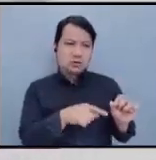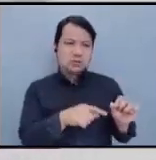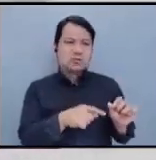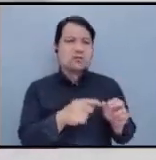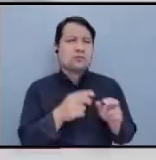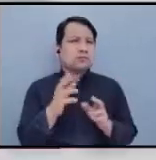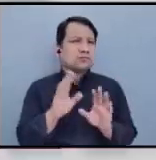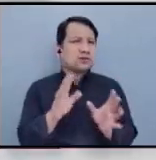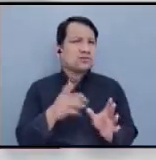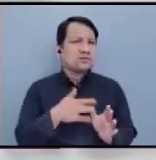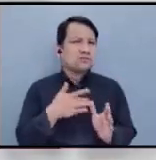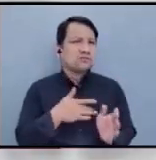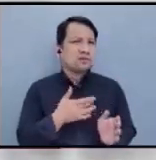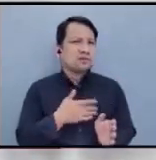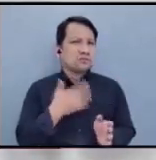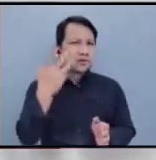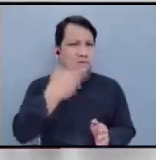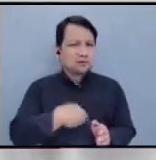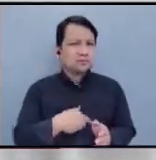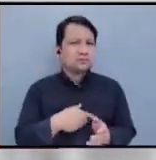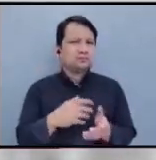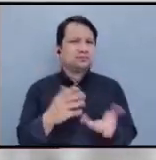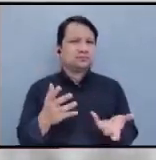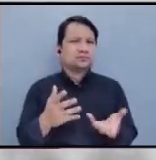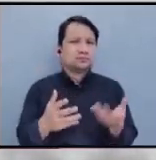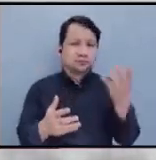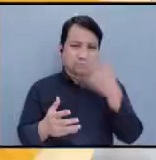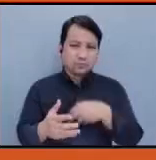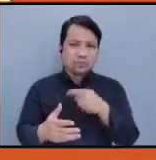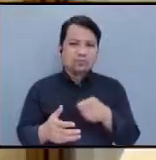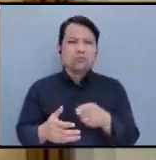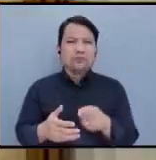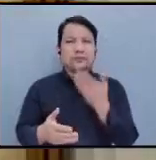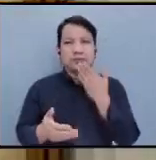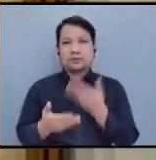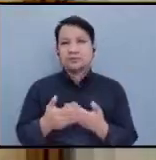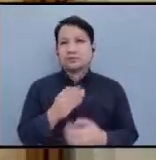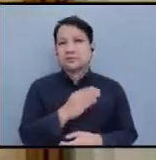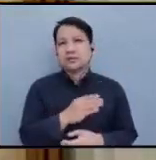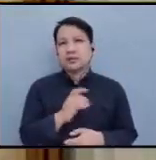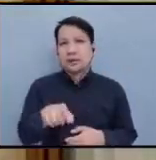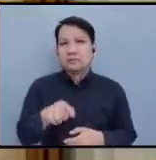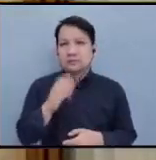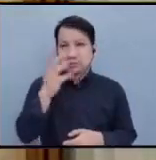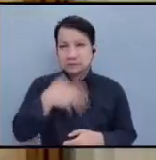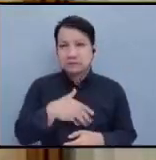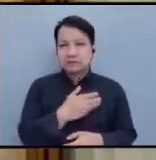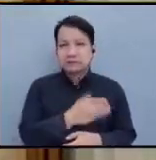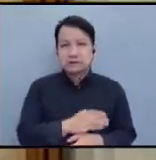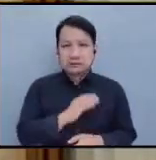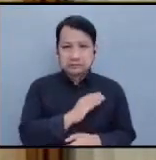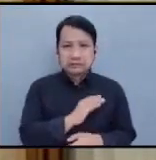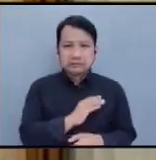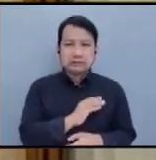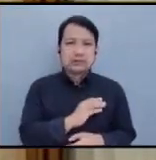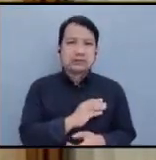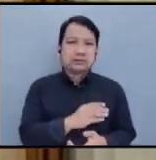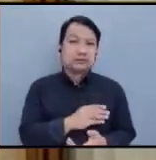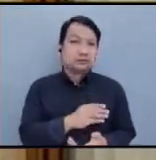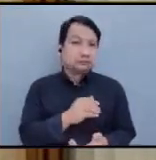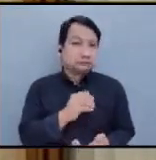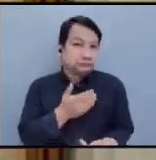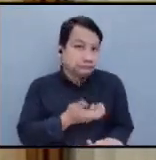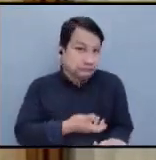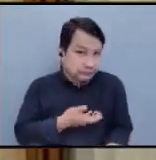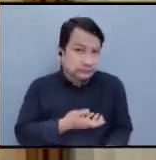feeling maganda si Bea, ay dapat maganda rin daw ang maging ugali niya. Hindi pa dyan nagtatapos ang pagsasalita ni Manay Lolit tungkol